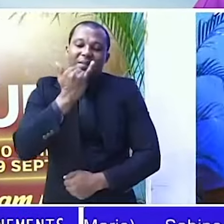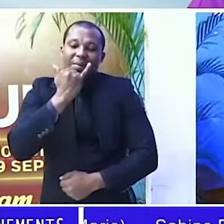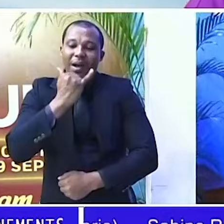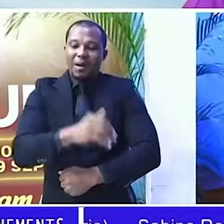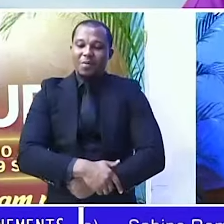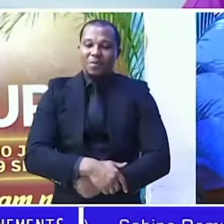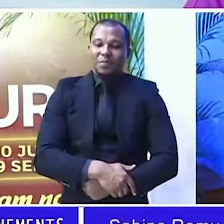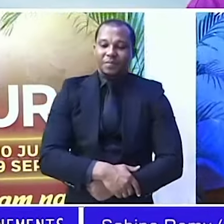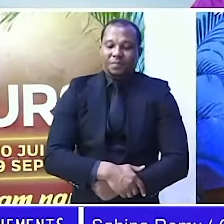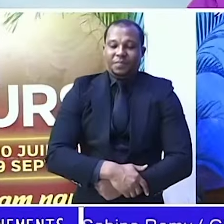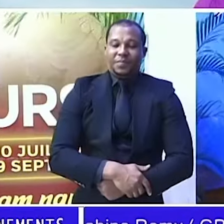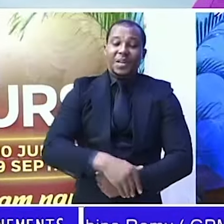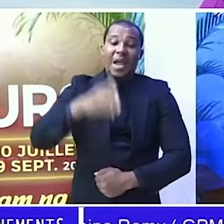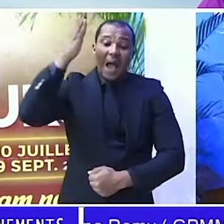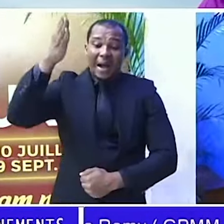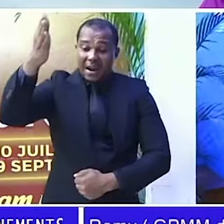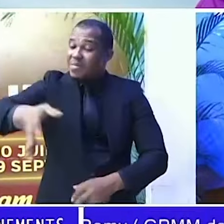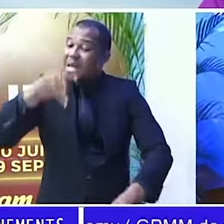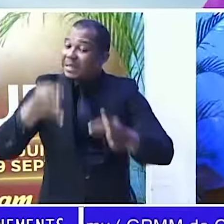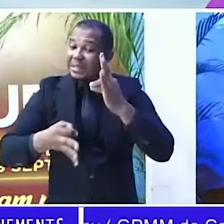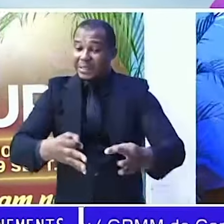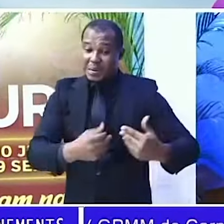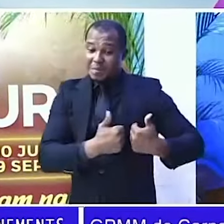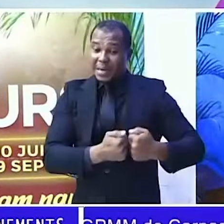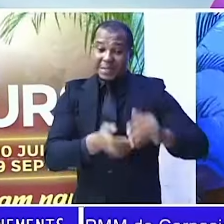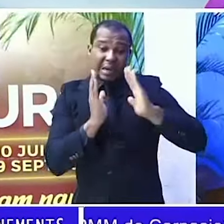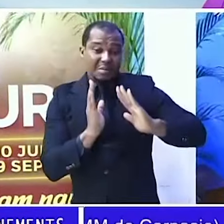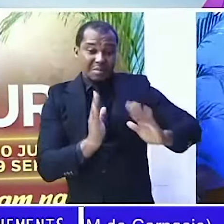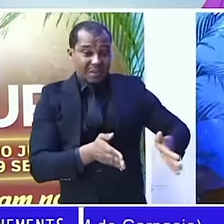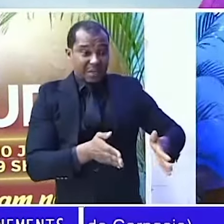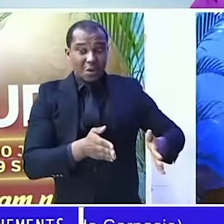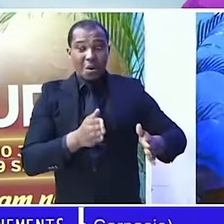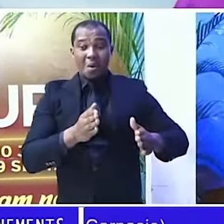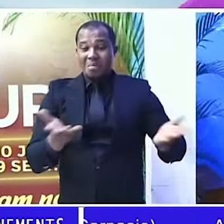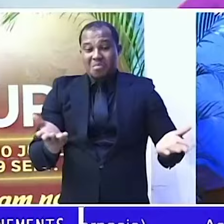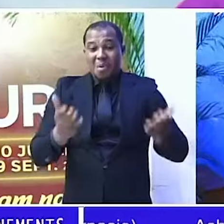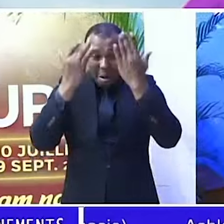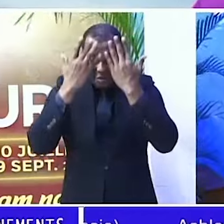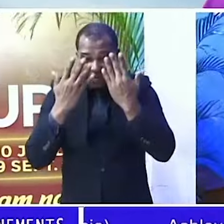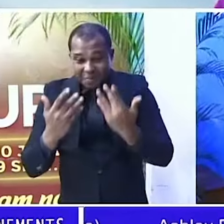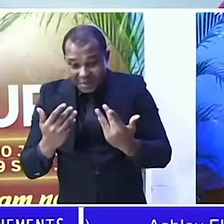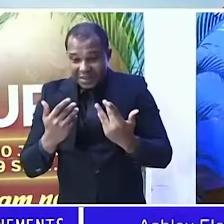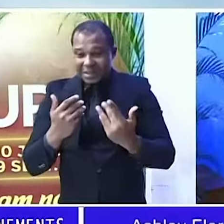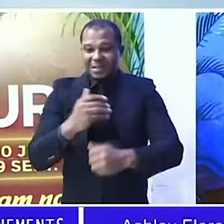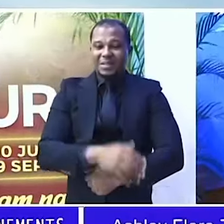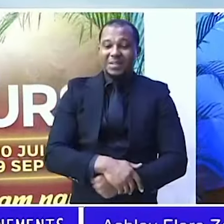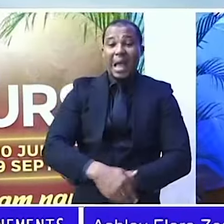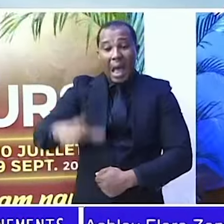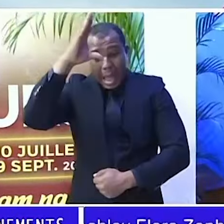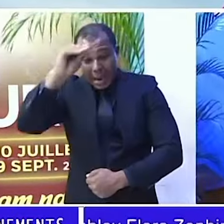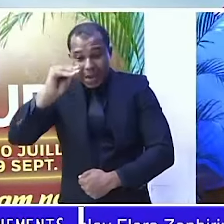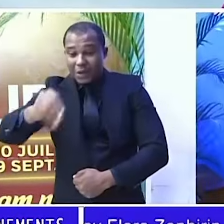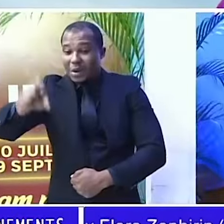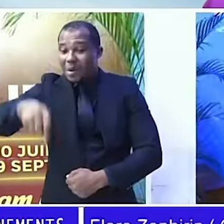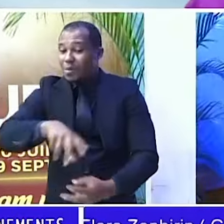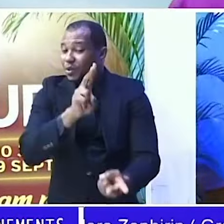même chiffon ou pas pour prendre pour parce que genèg comme si nèg là il besoin font petit dans avoir il besoin coucher il besoin comme